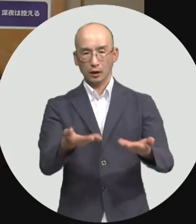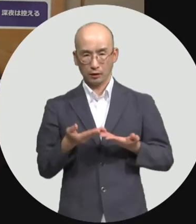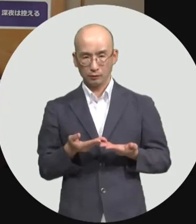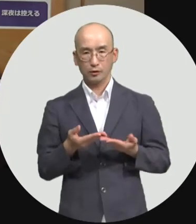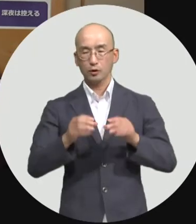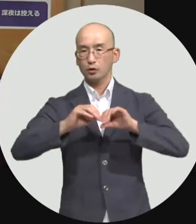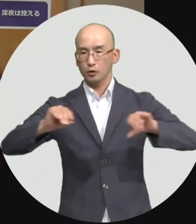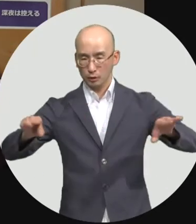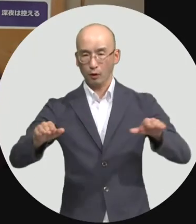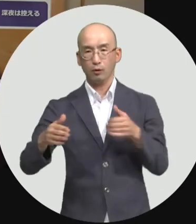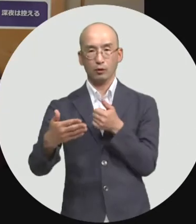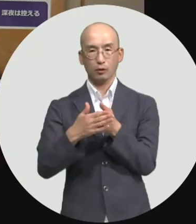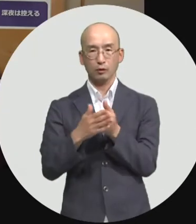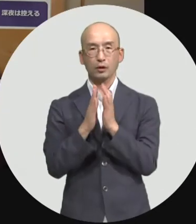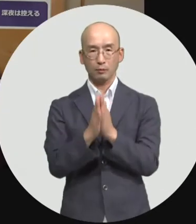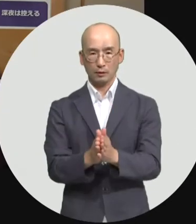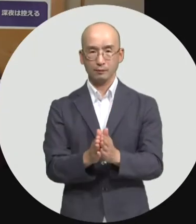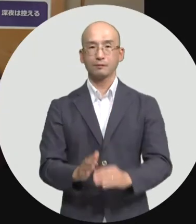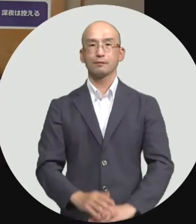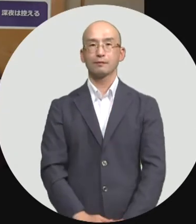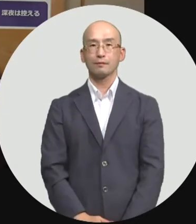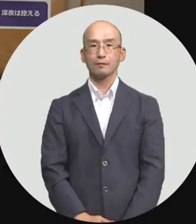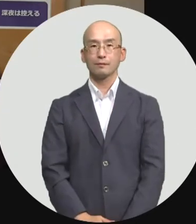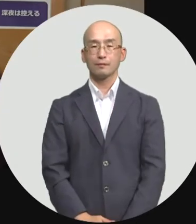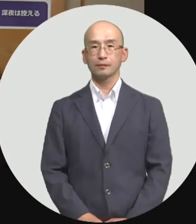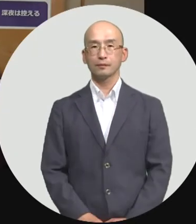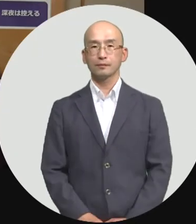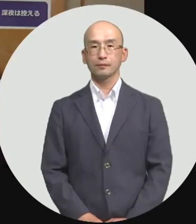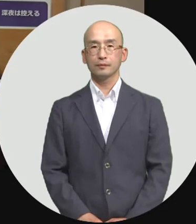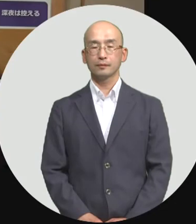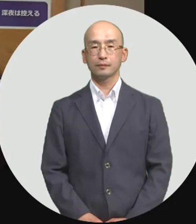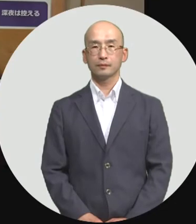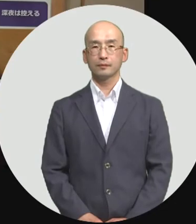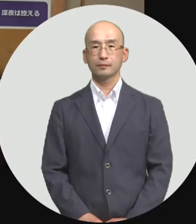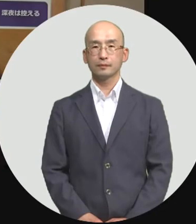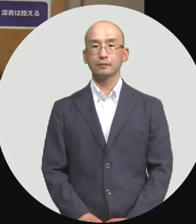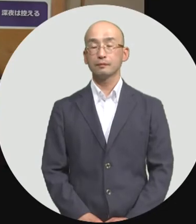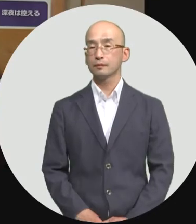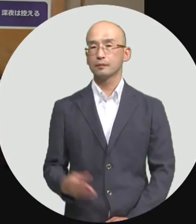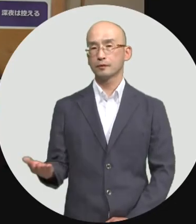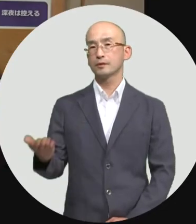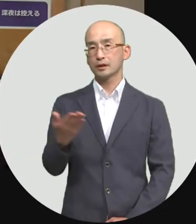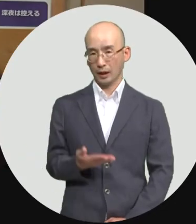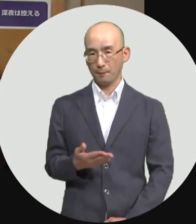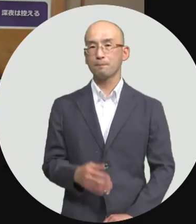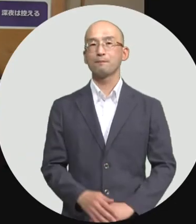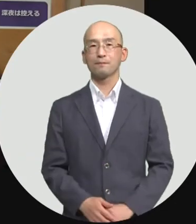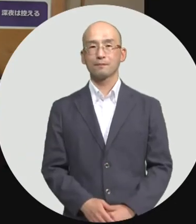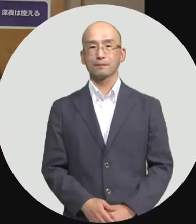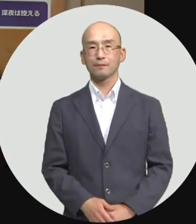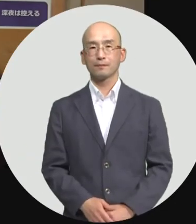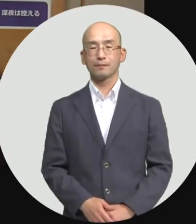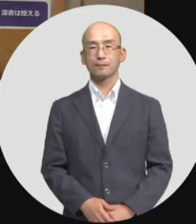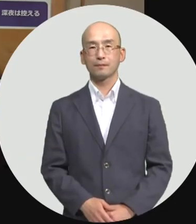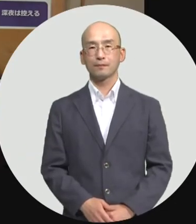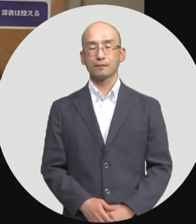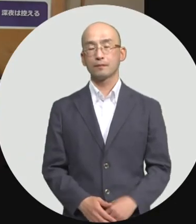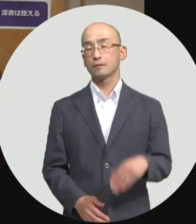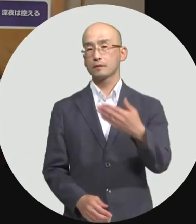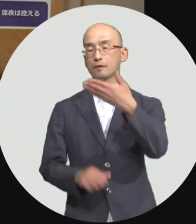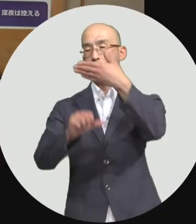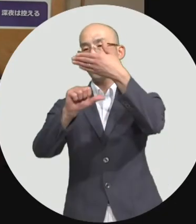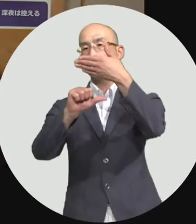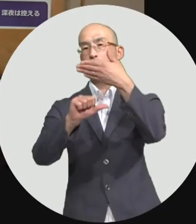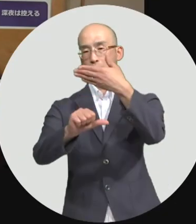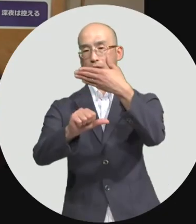ましてもよろしくお願いをしたいと思います。それから3点目でございますけれども、9月の